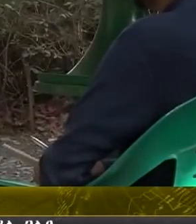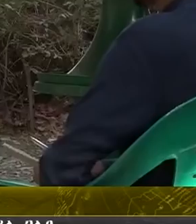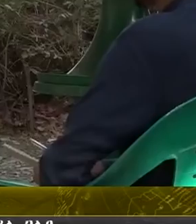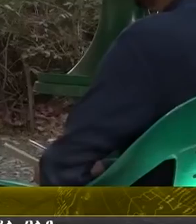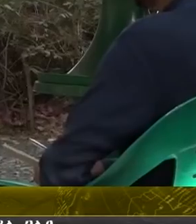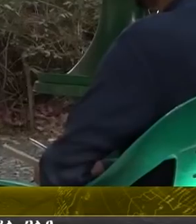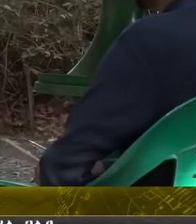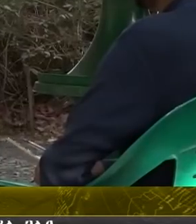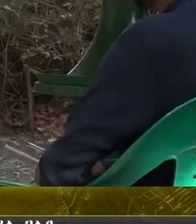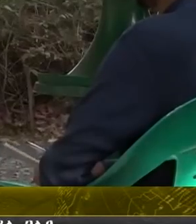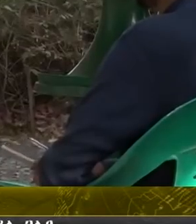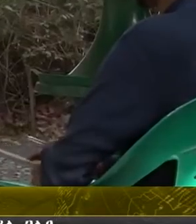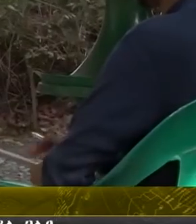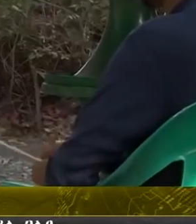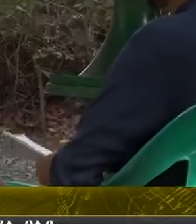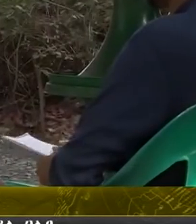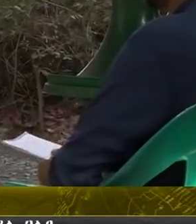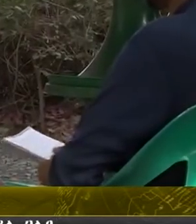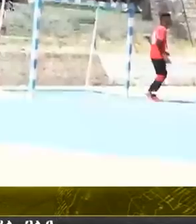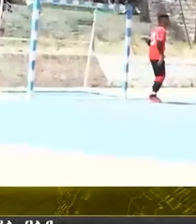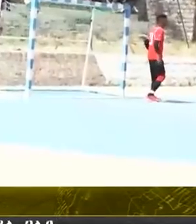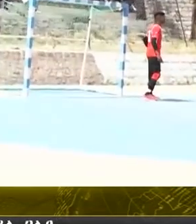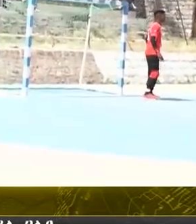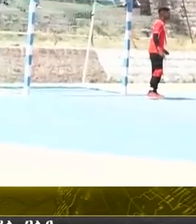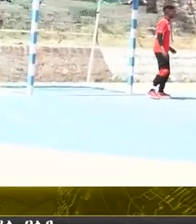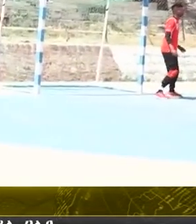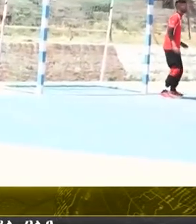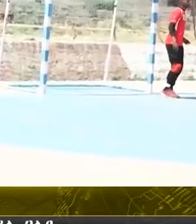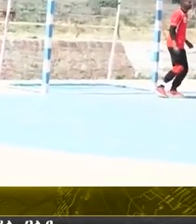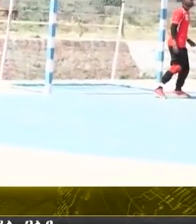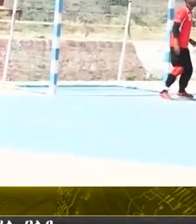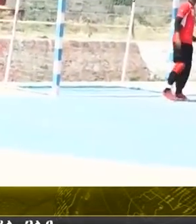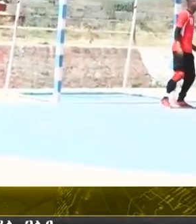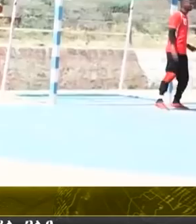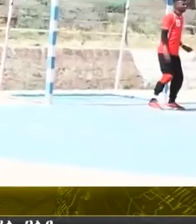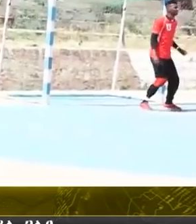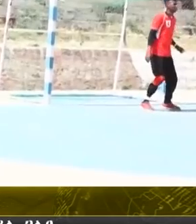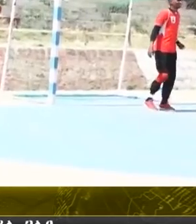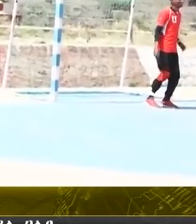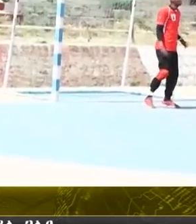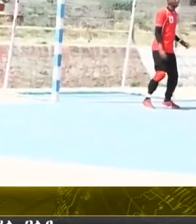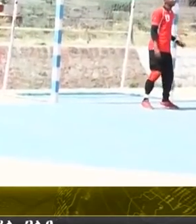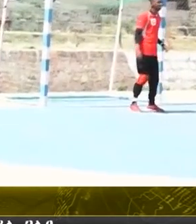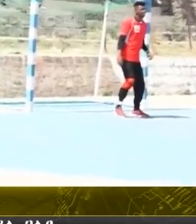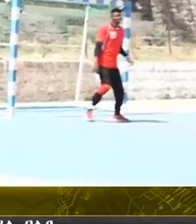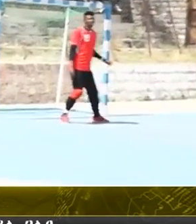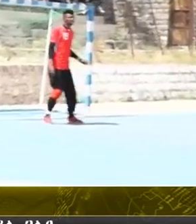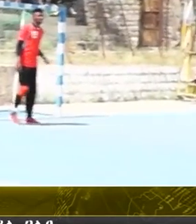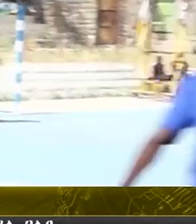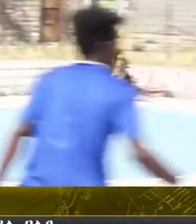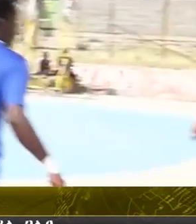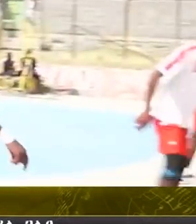መቐለ ድሩት ኮይኑ ከይተርፍ ኣብ ምንቅስቓስ ንርከብ ዝበለ ኣማኑኤል ጋንቱ ምስ ዓበይቲ ጋንትታት ኣፍሪካ ንሕንሕ ንክህልዋ ድልዩቱ ከም ዝኾነ